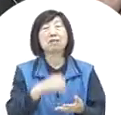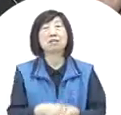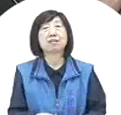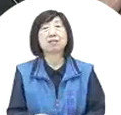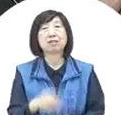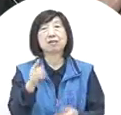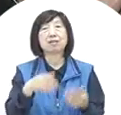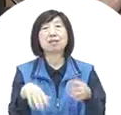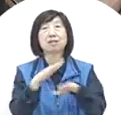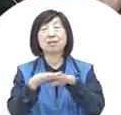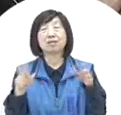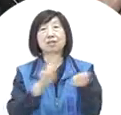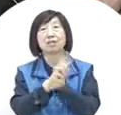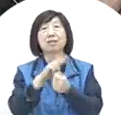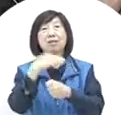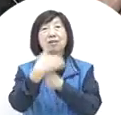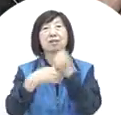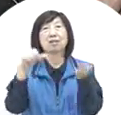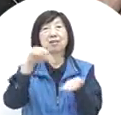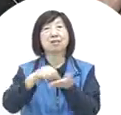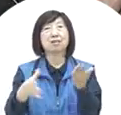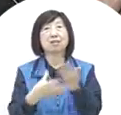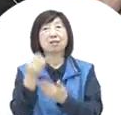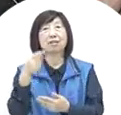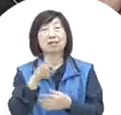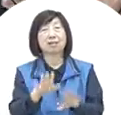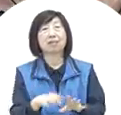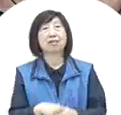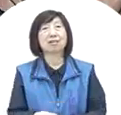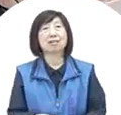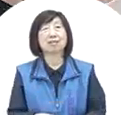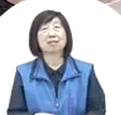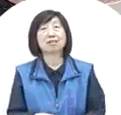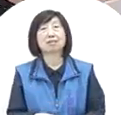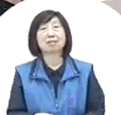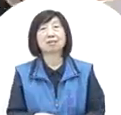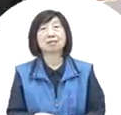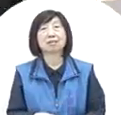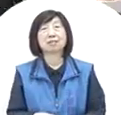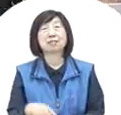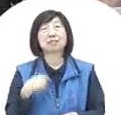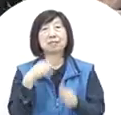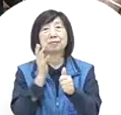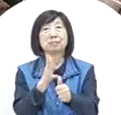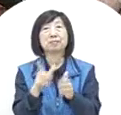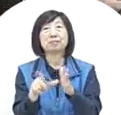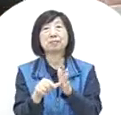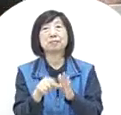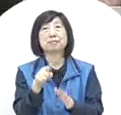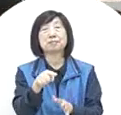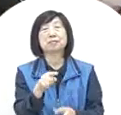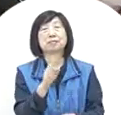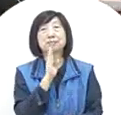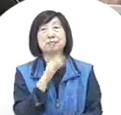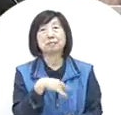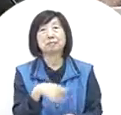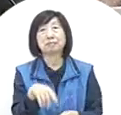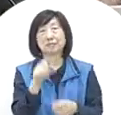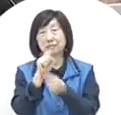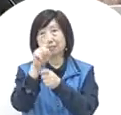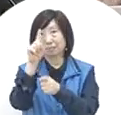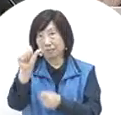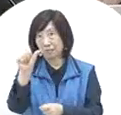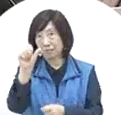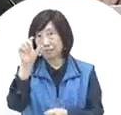林的文山包种茶 哈， 请市长哈，这个我的质询时间哈，您拿了这个115万